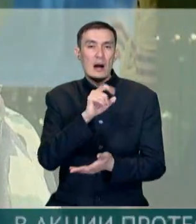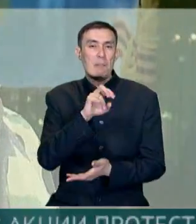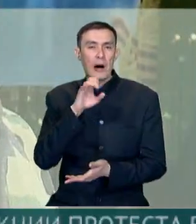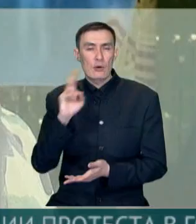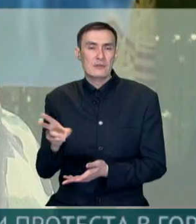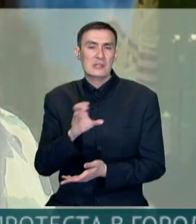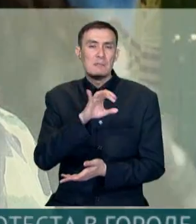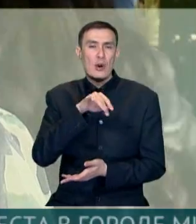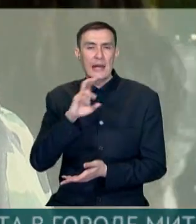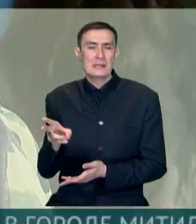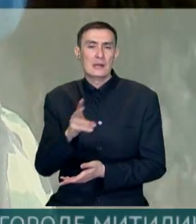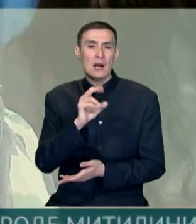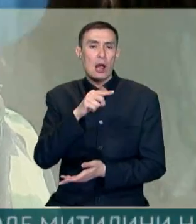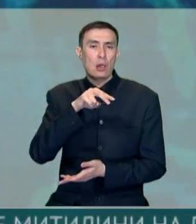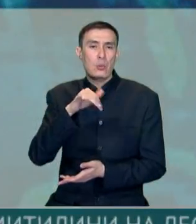Хабаровск, Смоленск, Калуга.